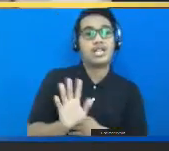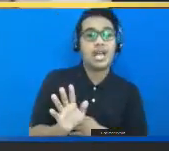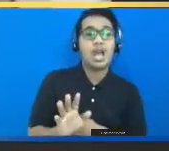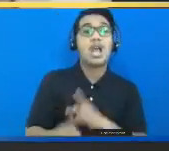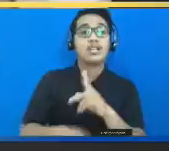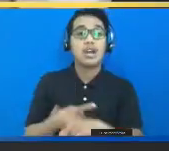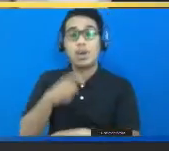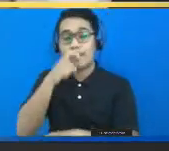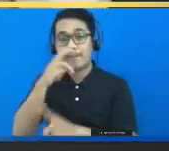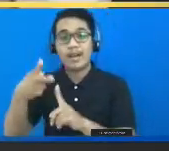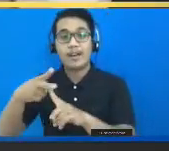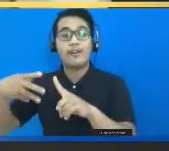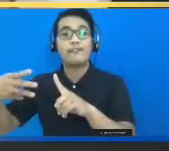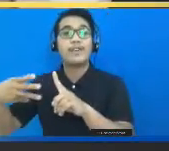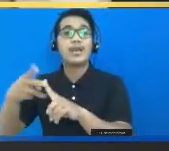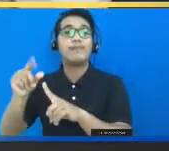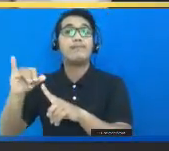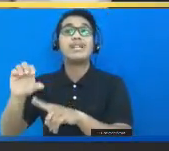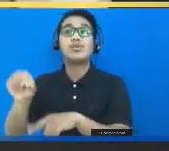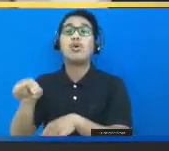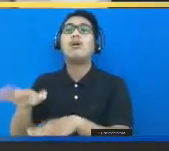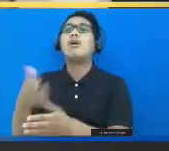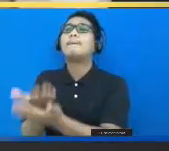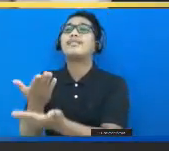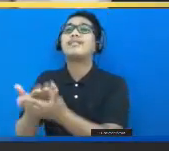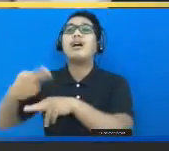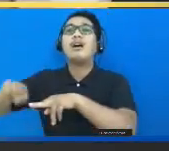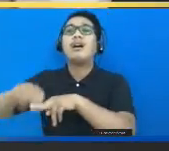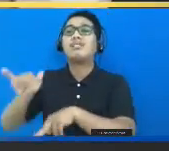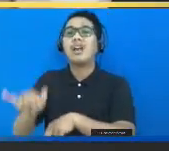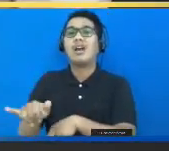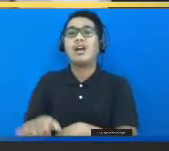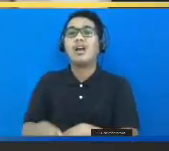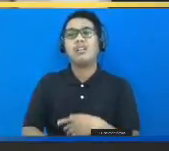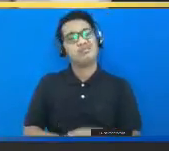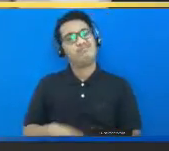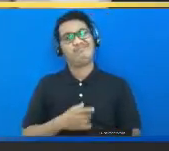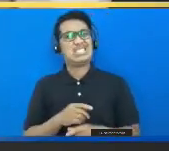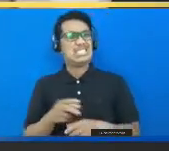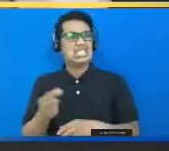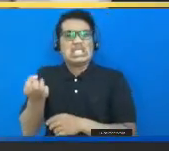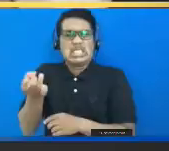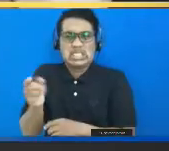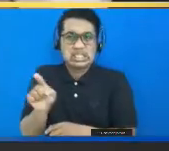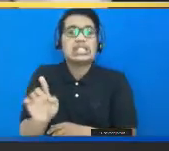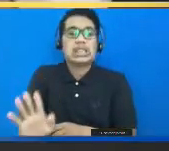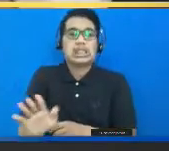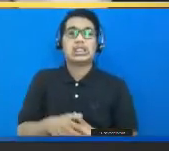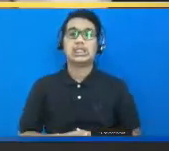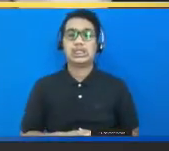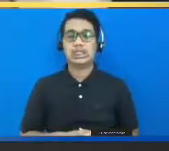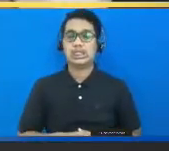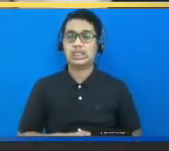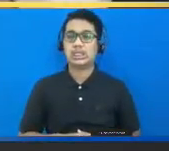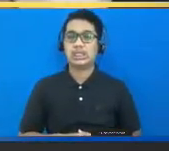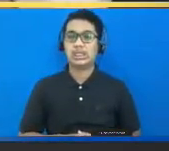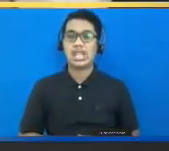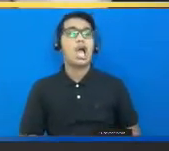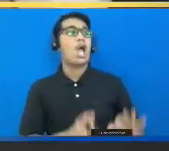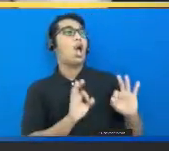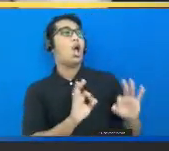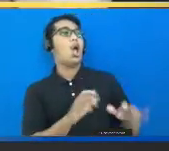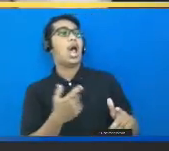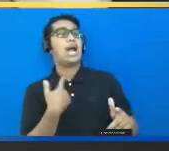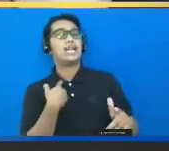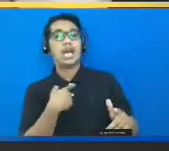masih ada mohon diklarifikasi enggak sebesar itu Setahu saya nih kebetulan ada